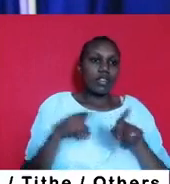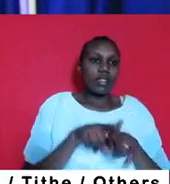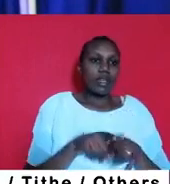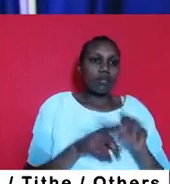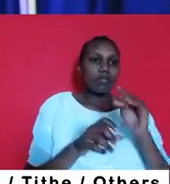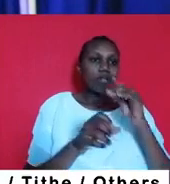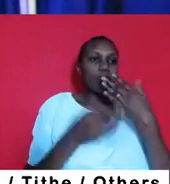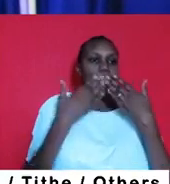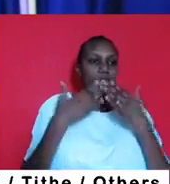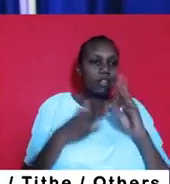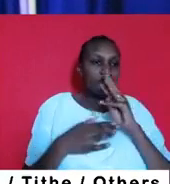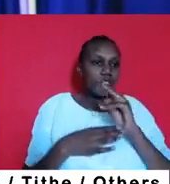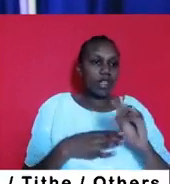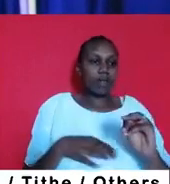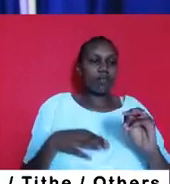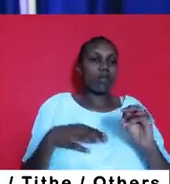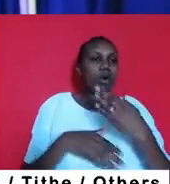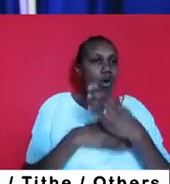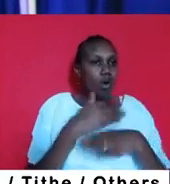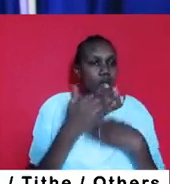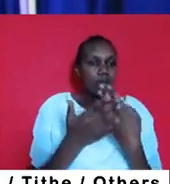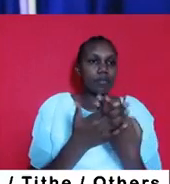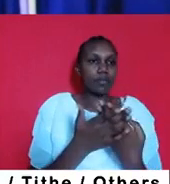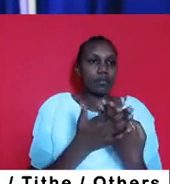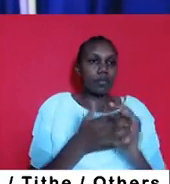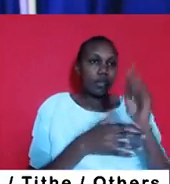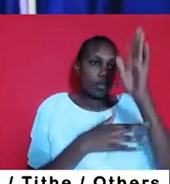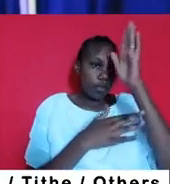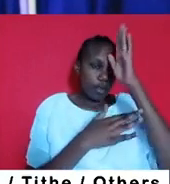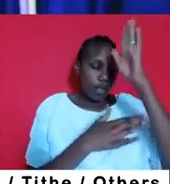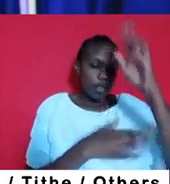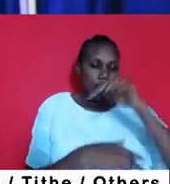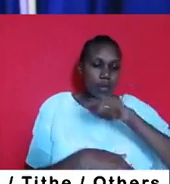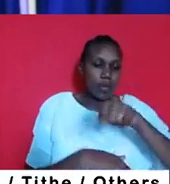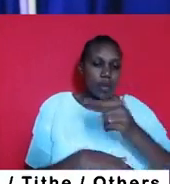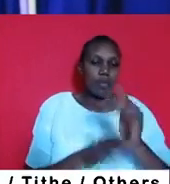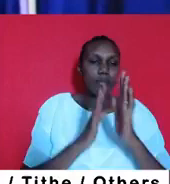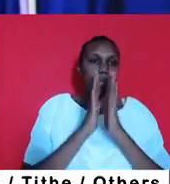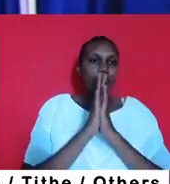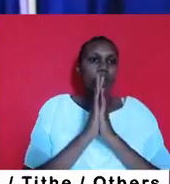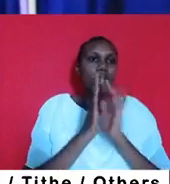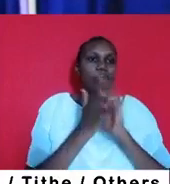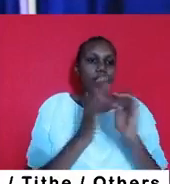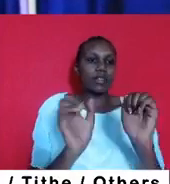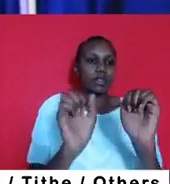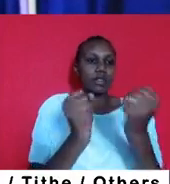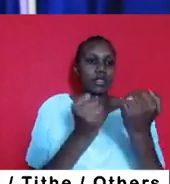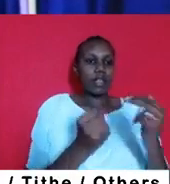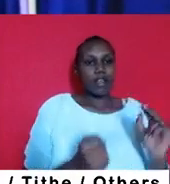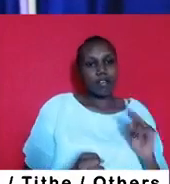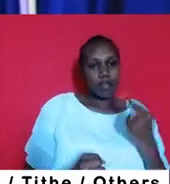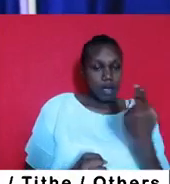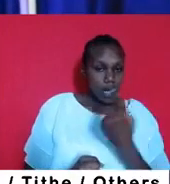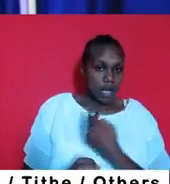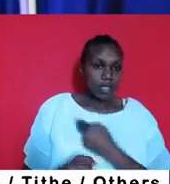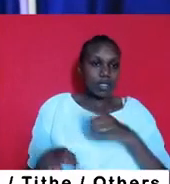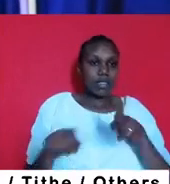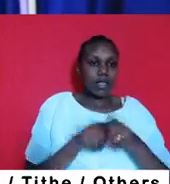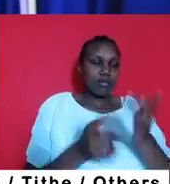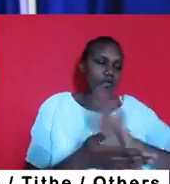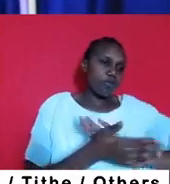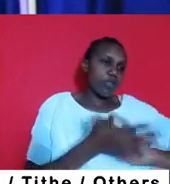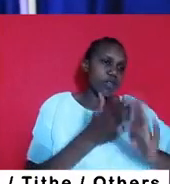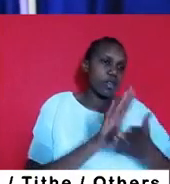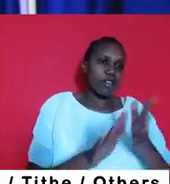kuangamiza wale wengine. Baba tunakuomba, uturehemu na